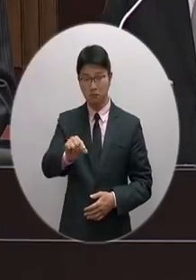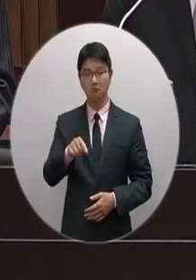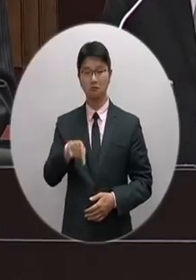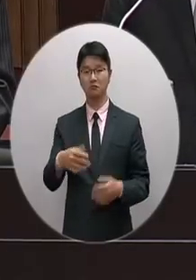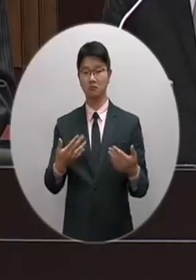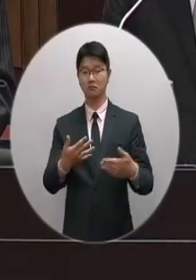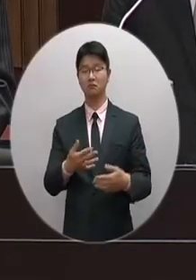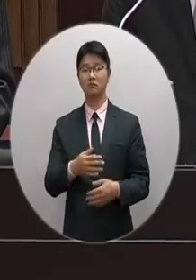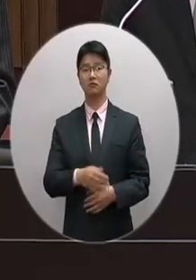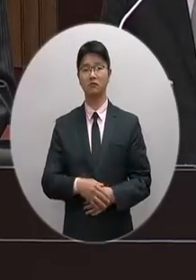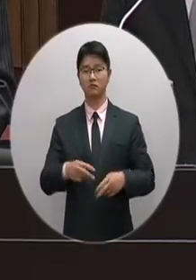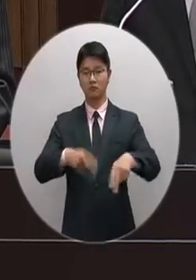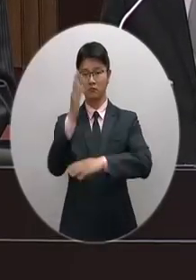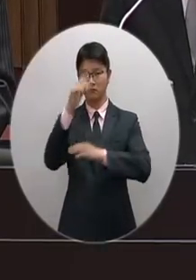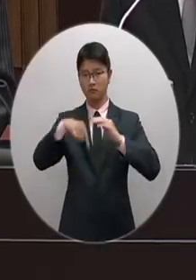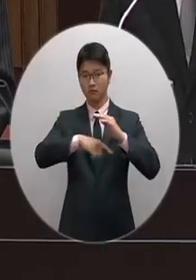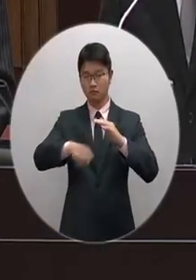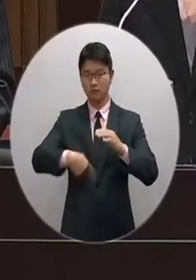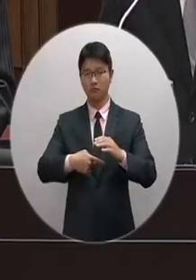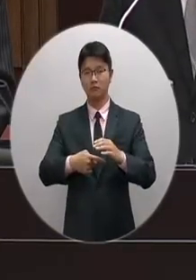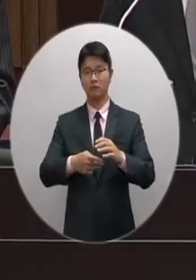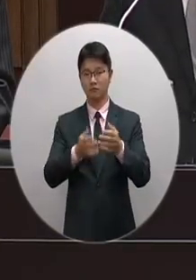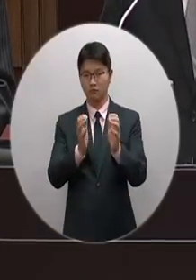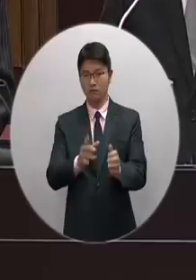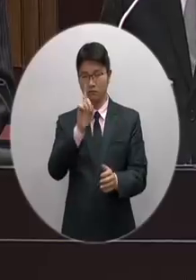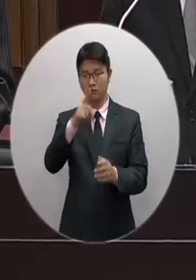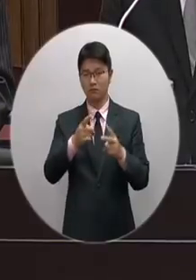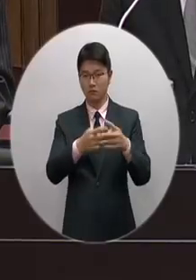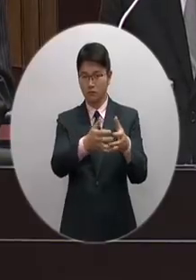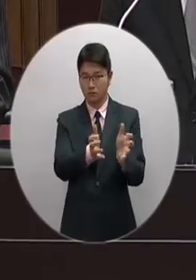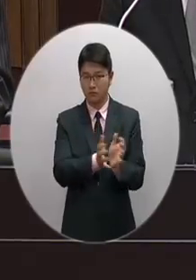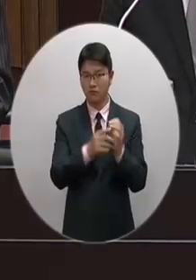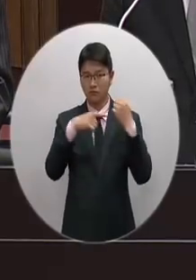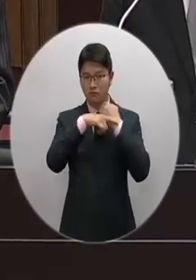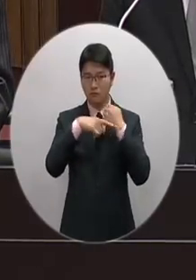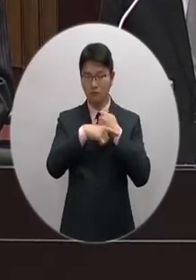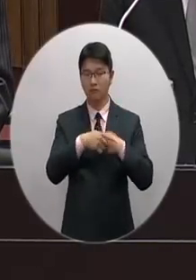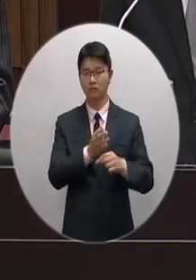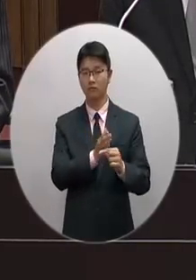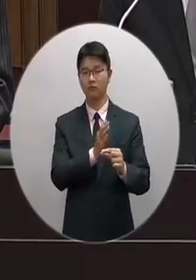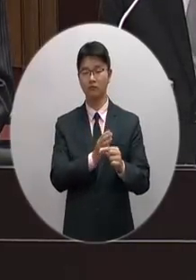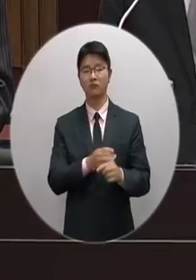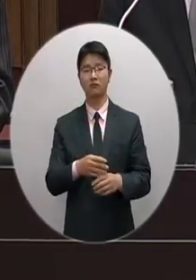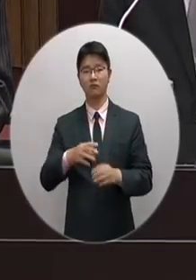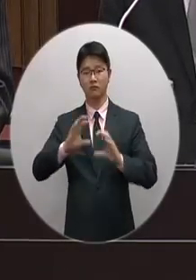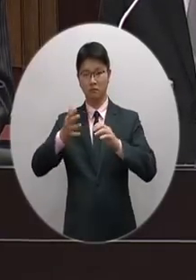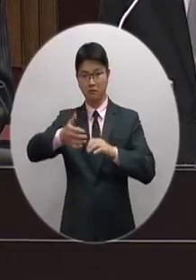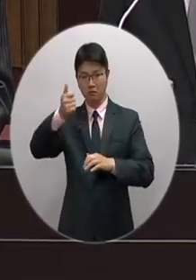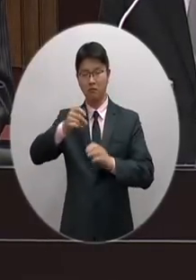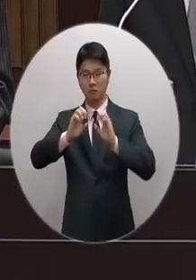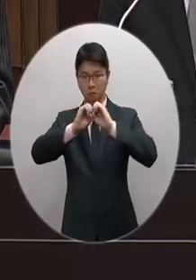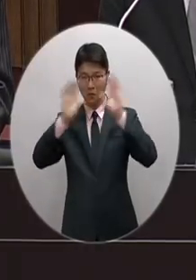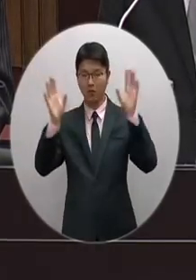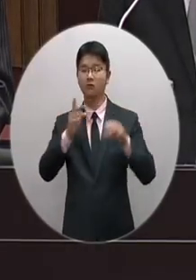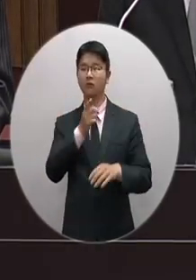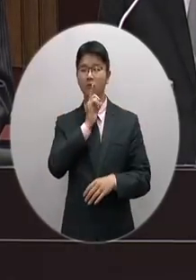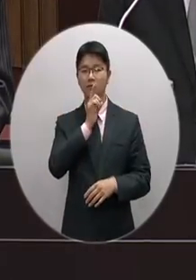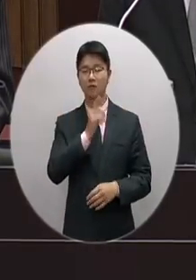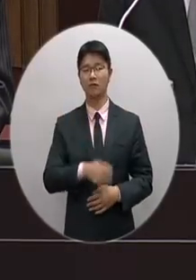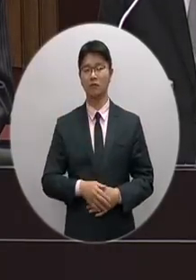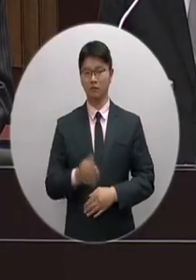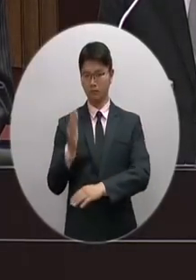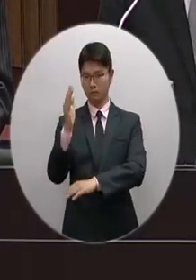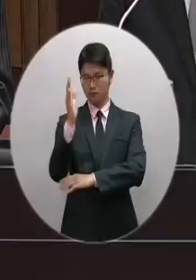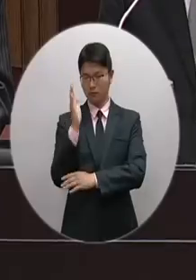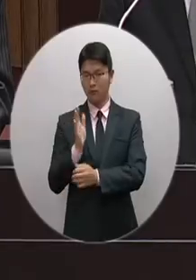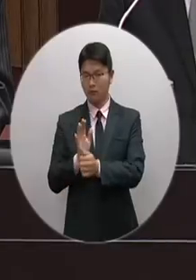说行政院已经组成一个小组在研究，那总统也宣示哈，政府应